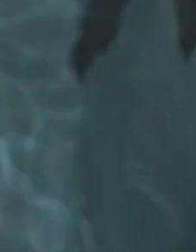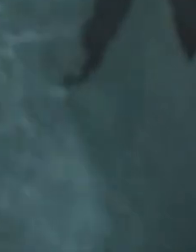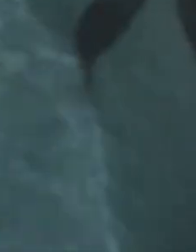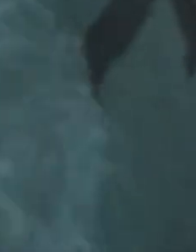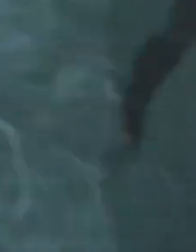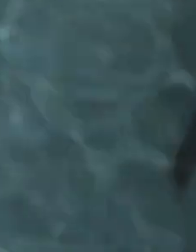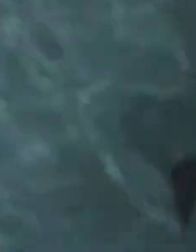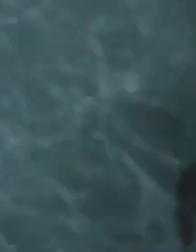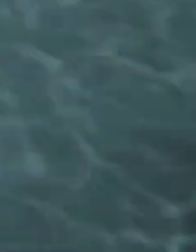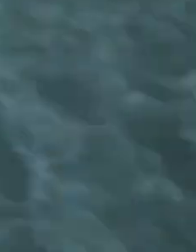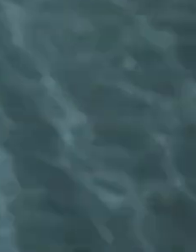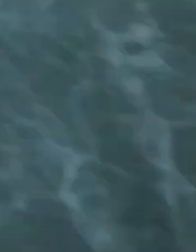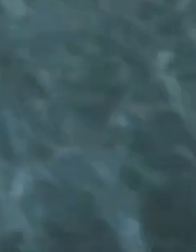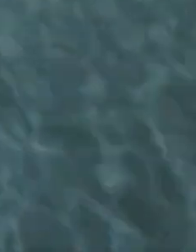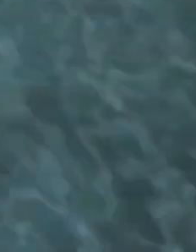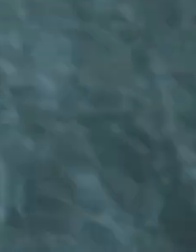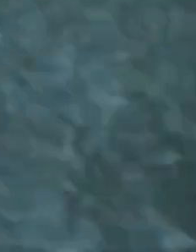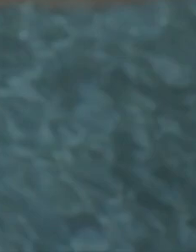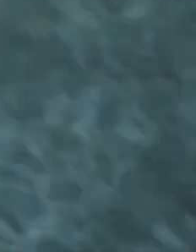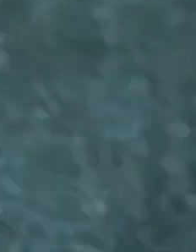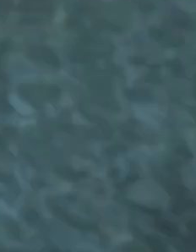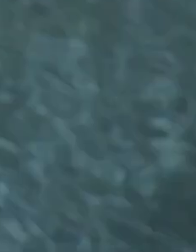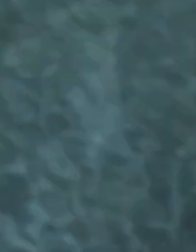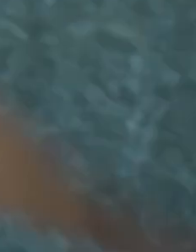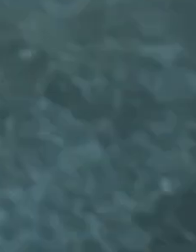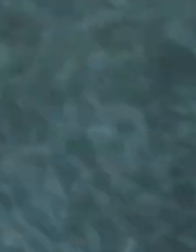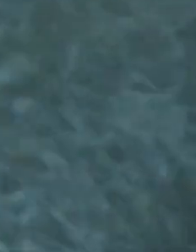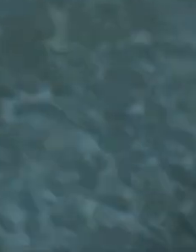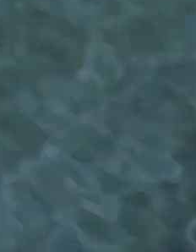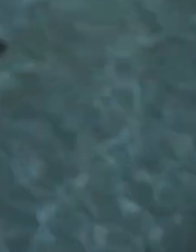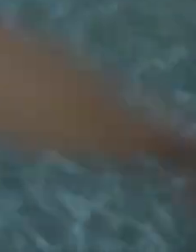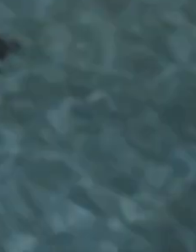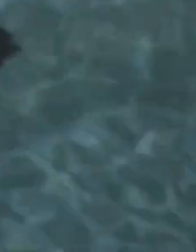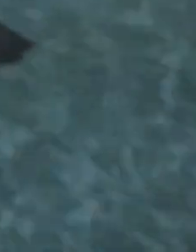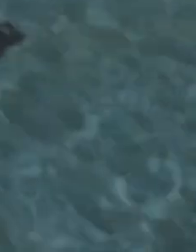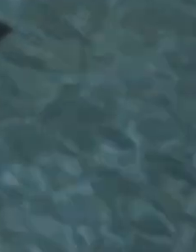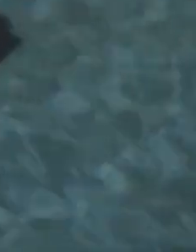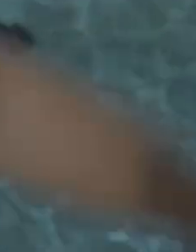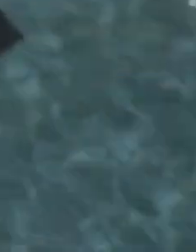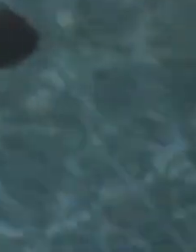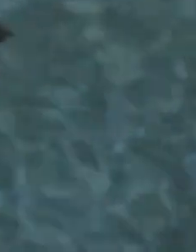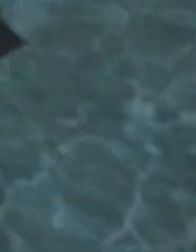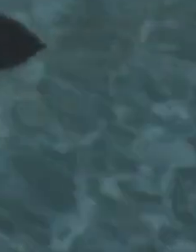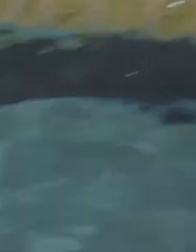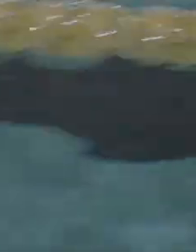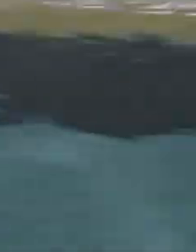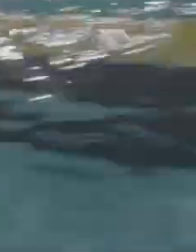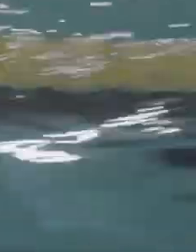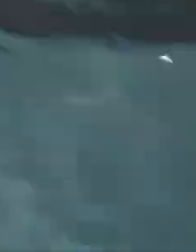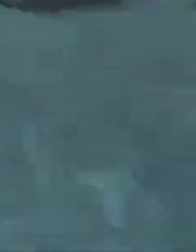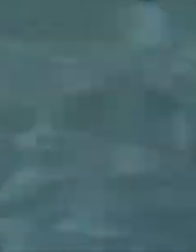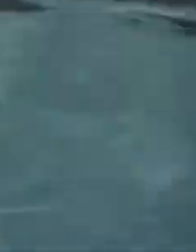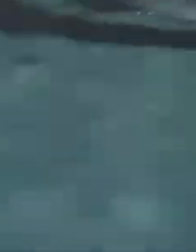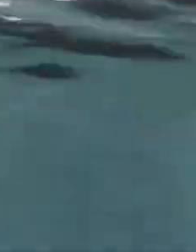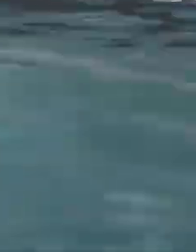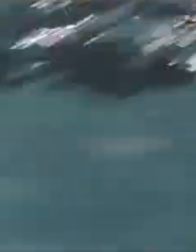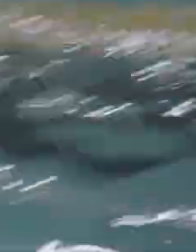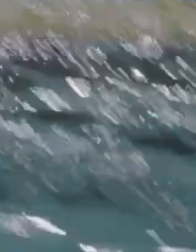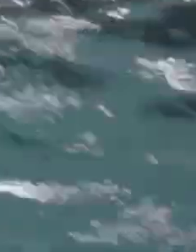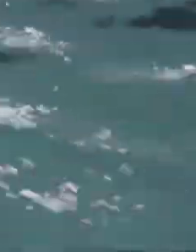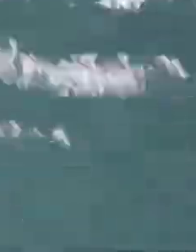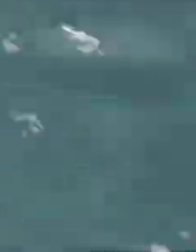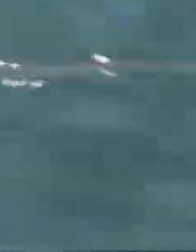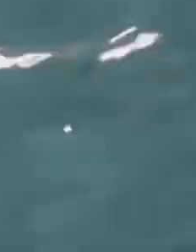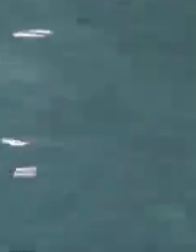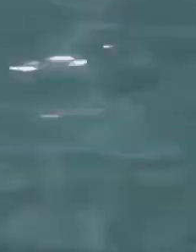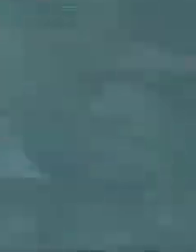由简单到复杂，容易到困难，循序渐进，逐步学习，不要操之过急，以免造成运